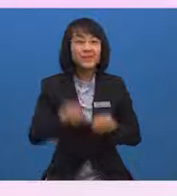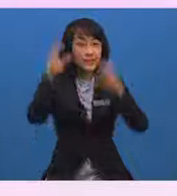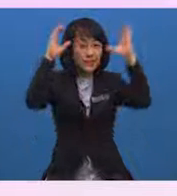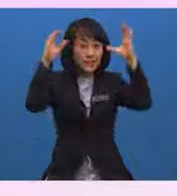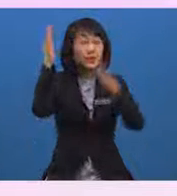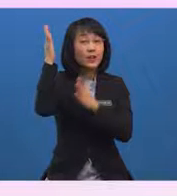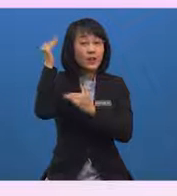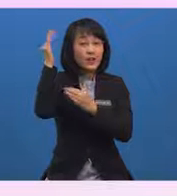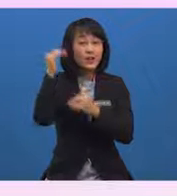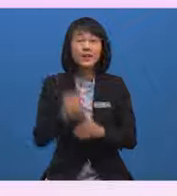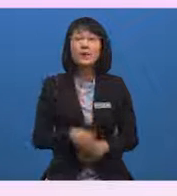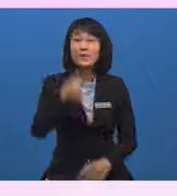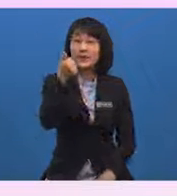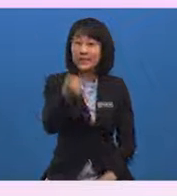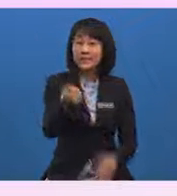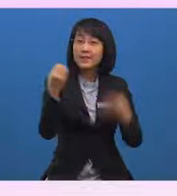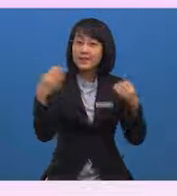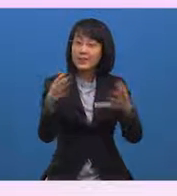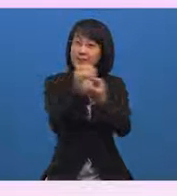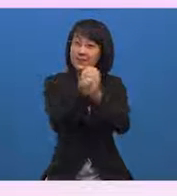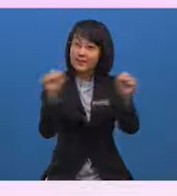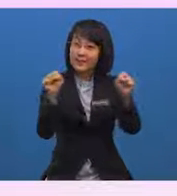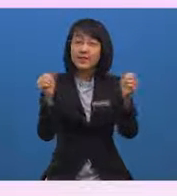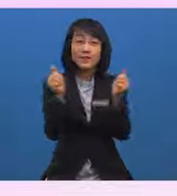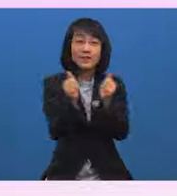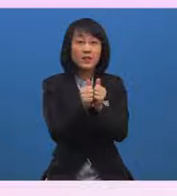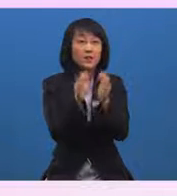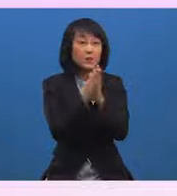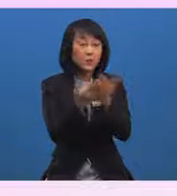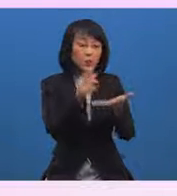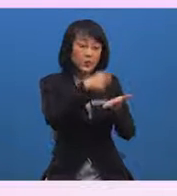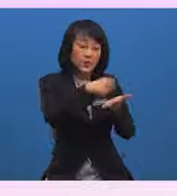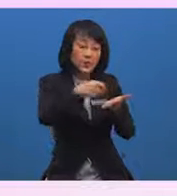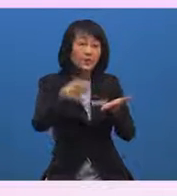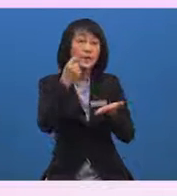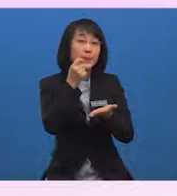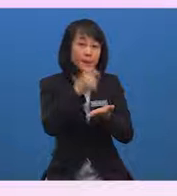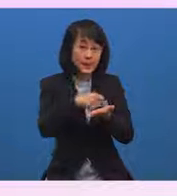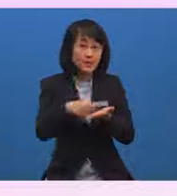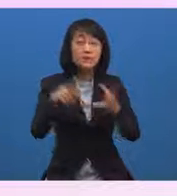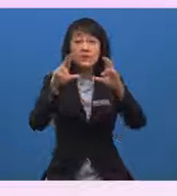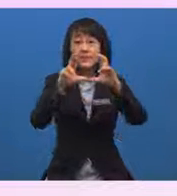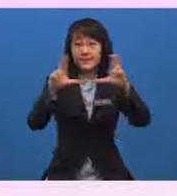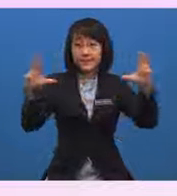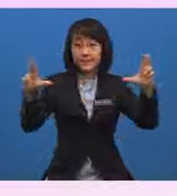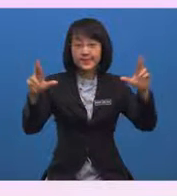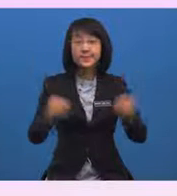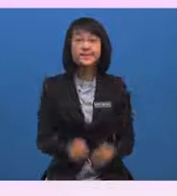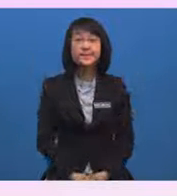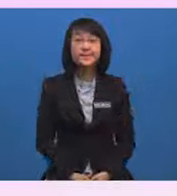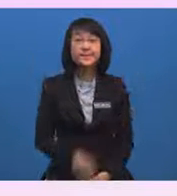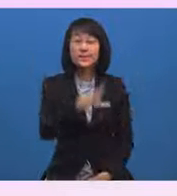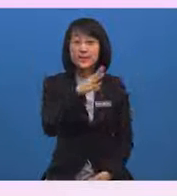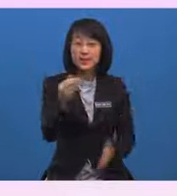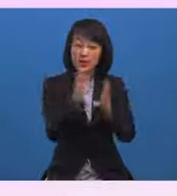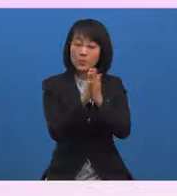harap anda telah bersedia dengan buku catatan, pensel, pembaris dan